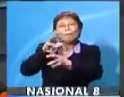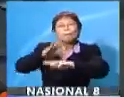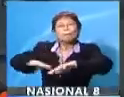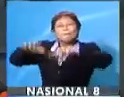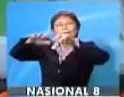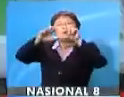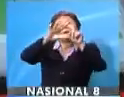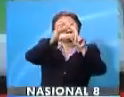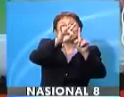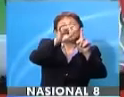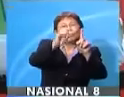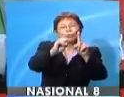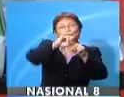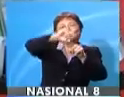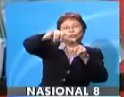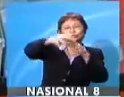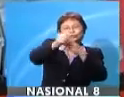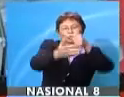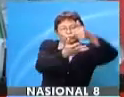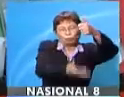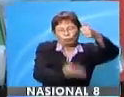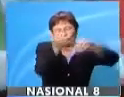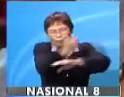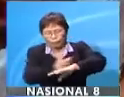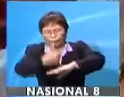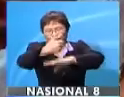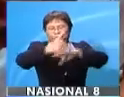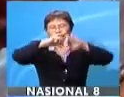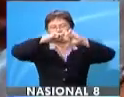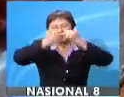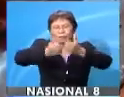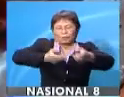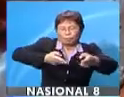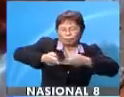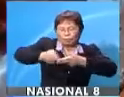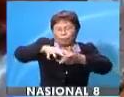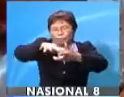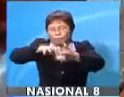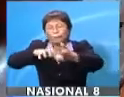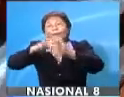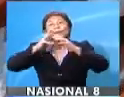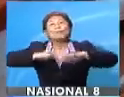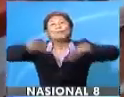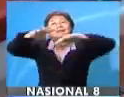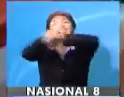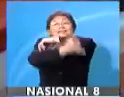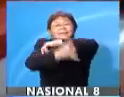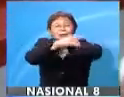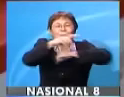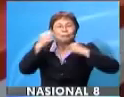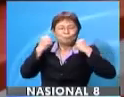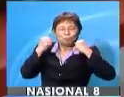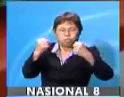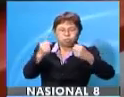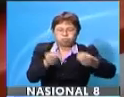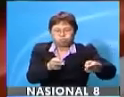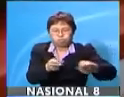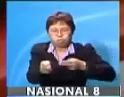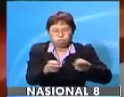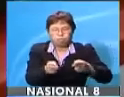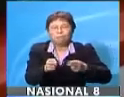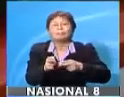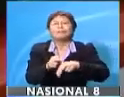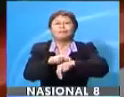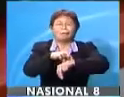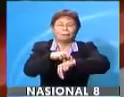termasuk RM180 juta ringgit untuk penubuhan agensi pengurusan bencana negara bagi memperkukuhkan pengurusan bencana